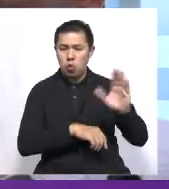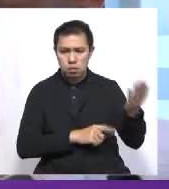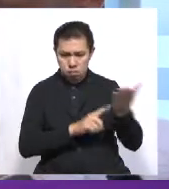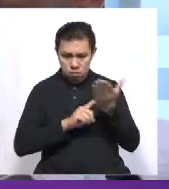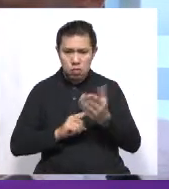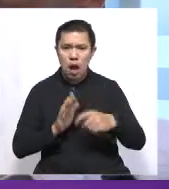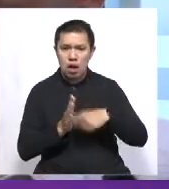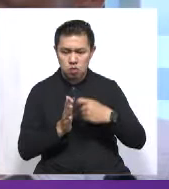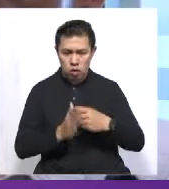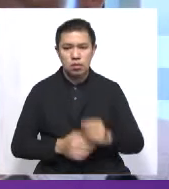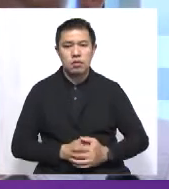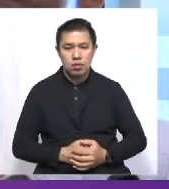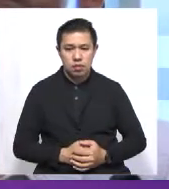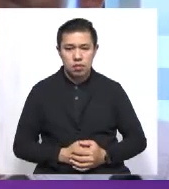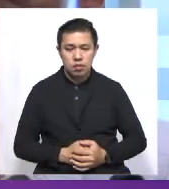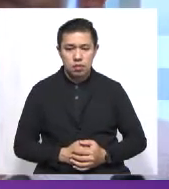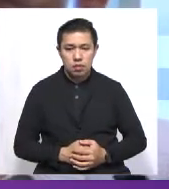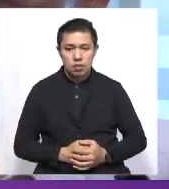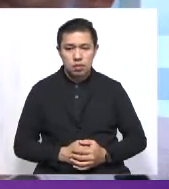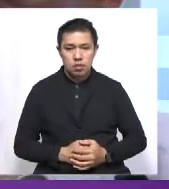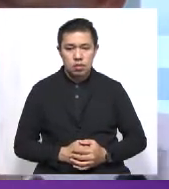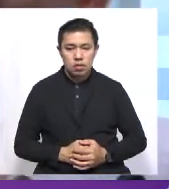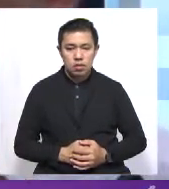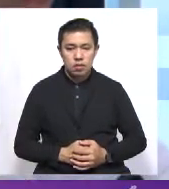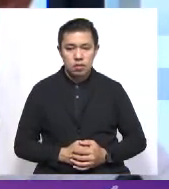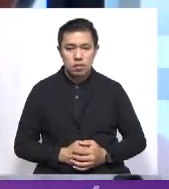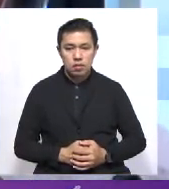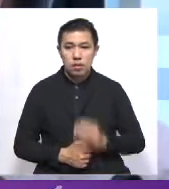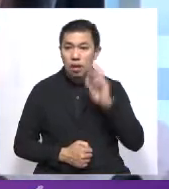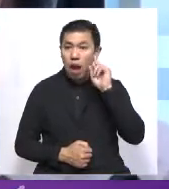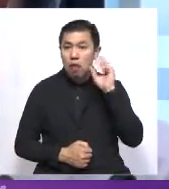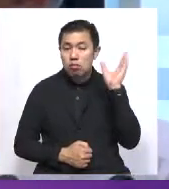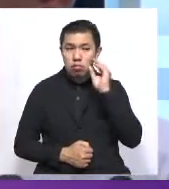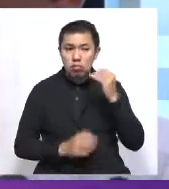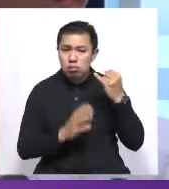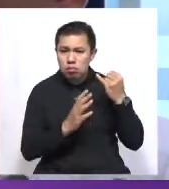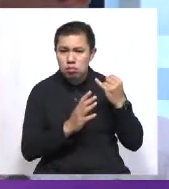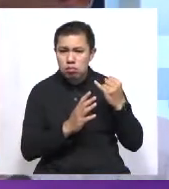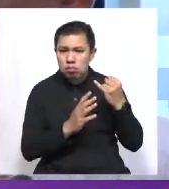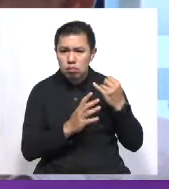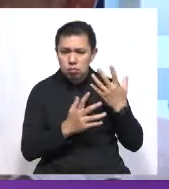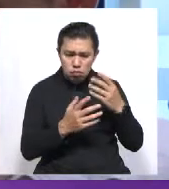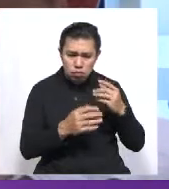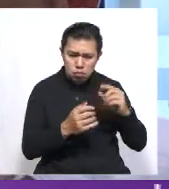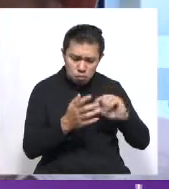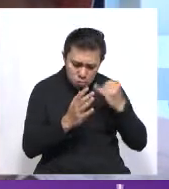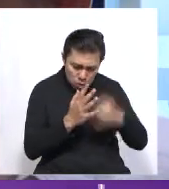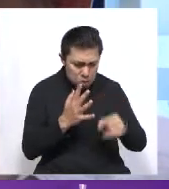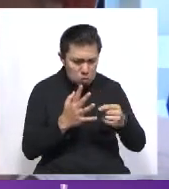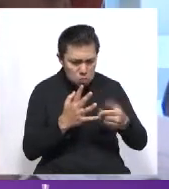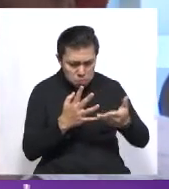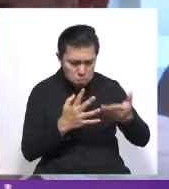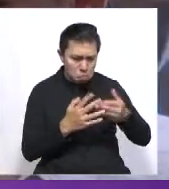เกี่ยวครับทุจริตในระดับไหนยังไง ก็คือตามข่าวมันทุจริตทุกระดับเดี๋ยวตามข่าวแต่ปฏิบัติการบางคนก็อ้างว่